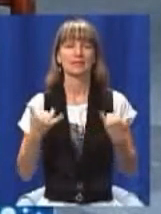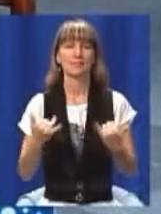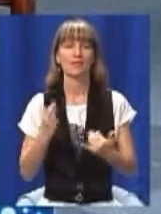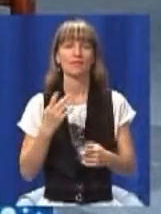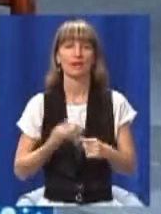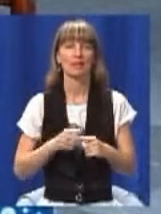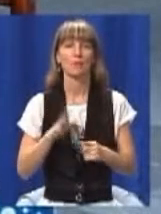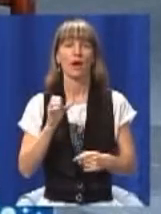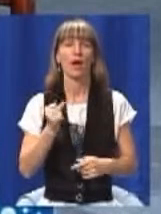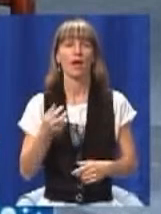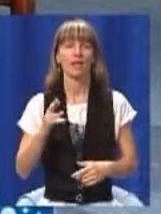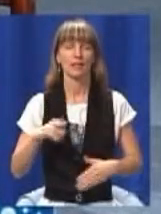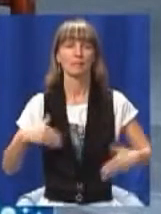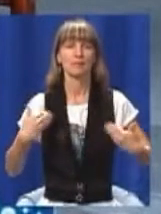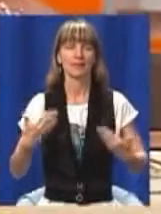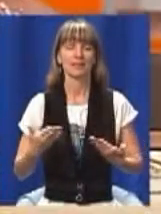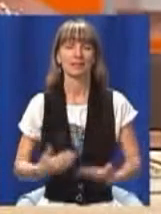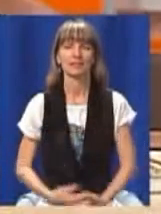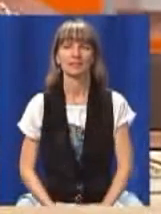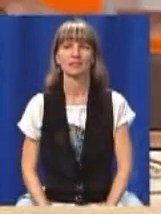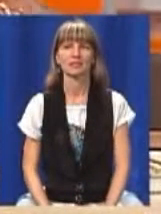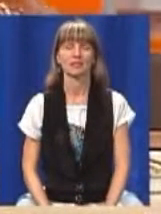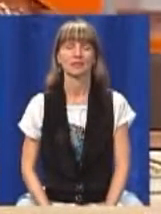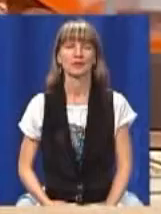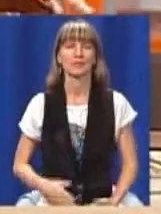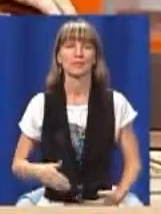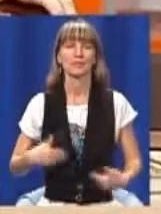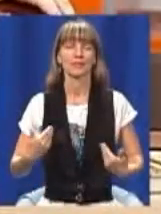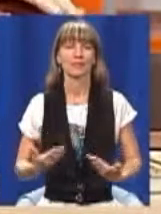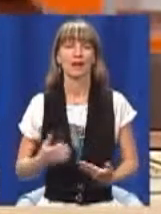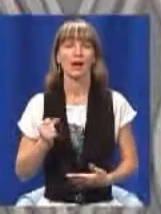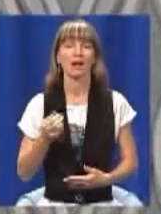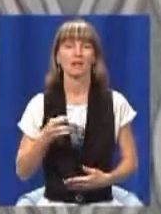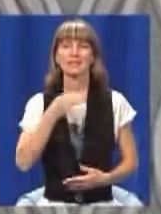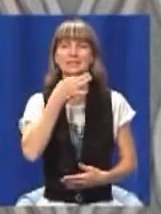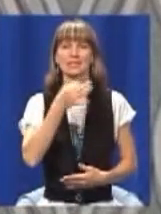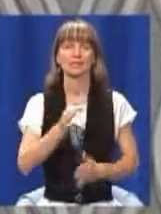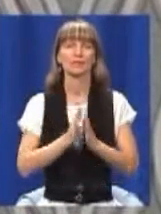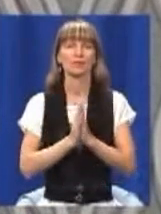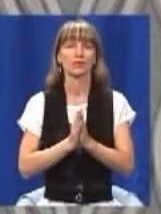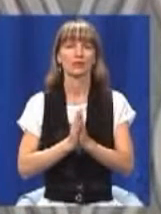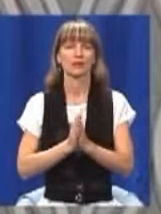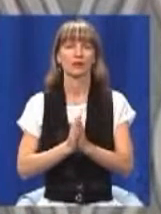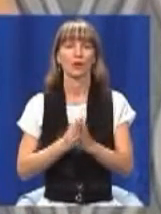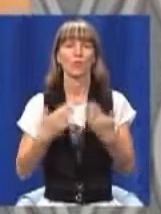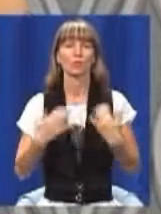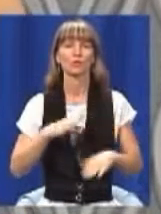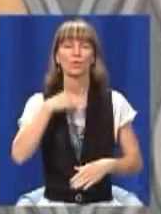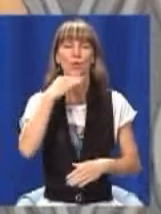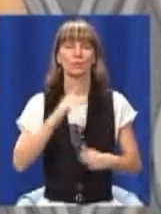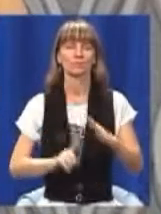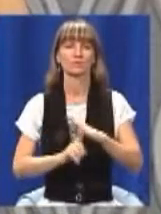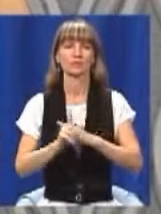цьому буде Аня. Привітайся, Аня. Привіт. Ань, ну розкажи мені, будь ласочка, ну начебто вже школа